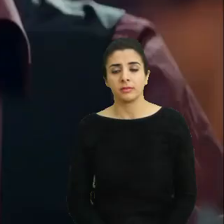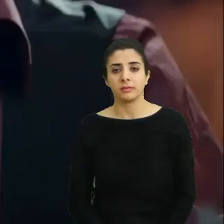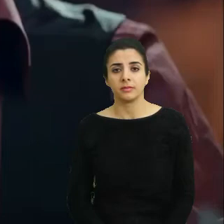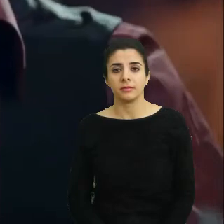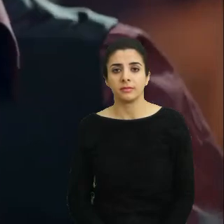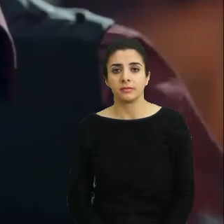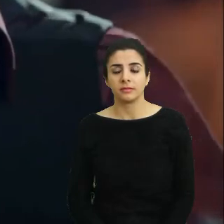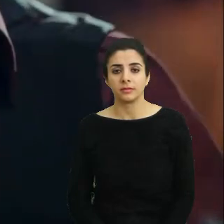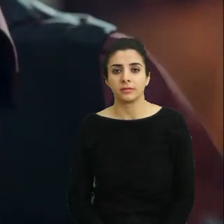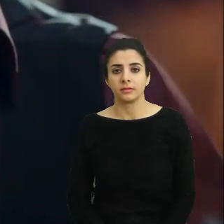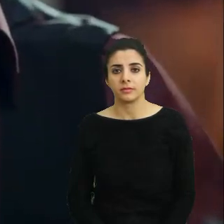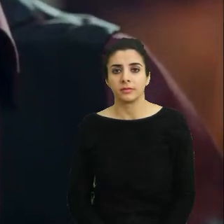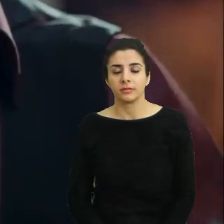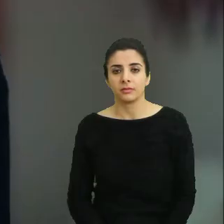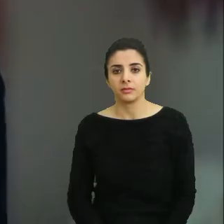Bismillah.